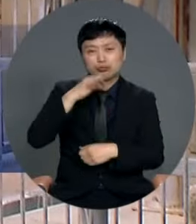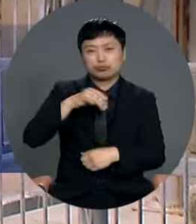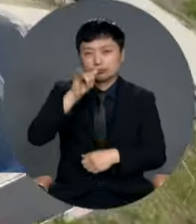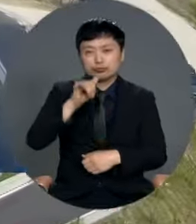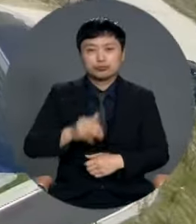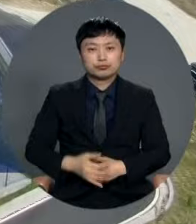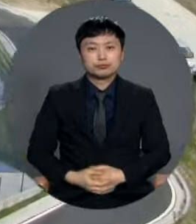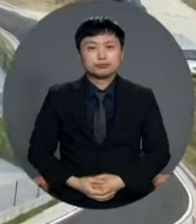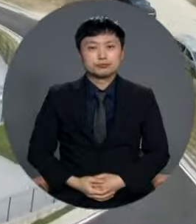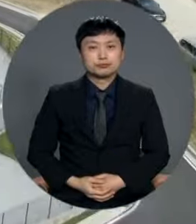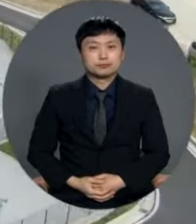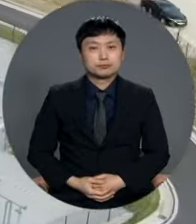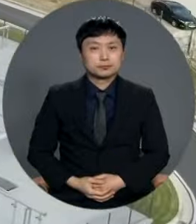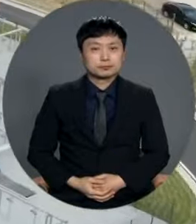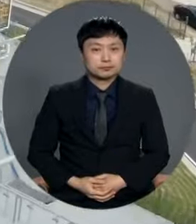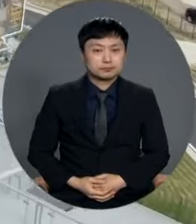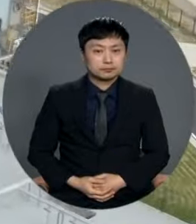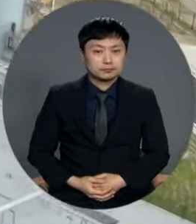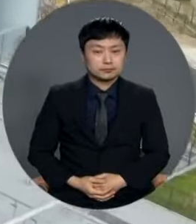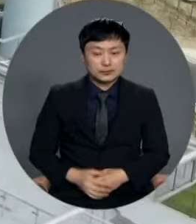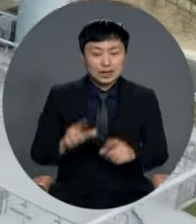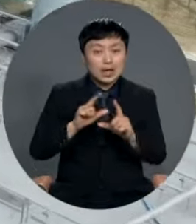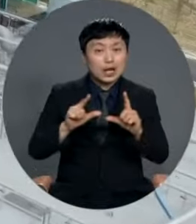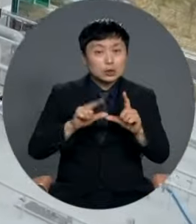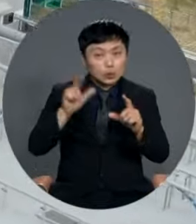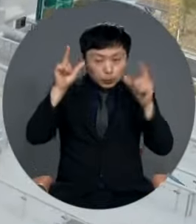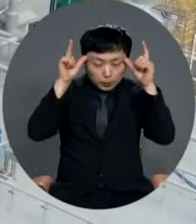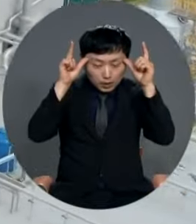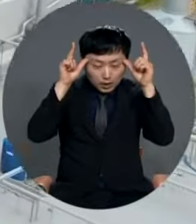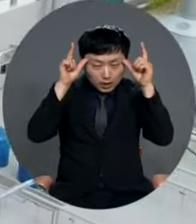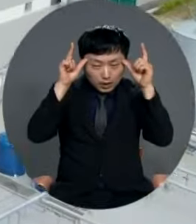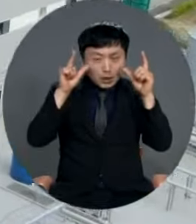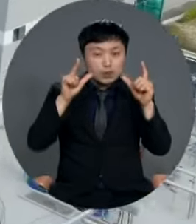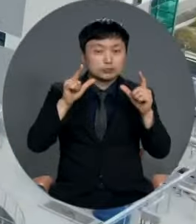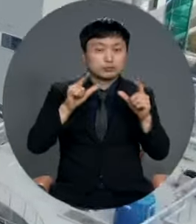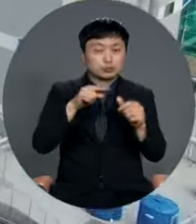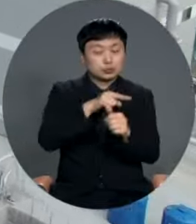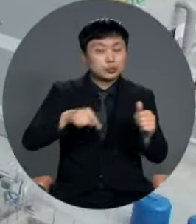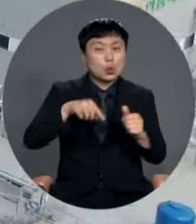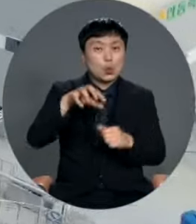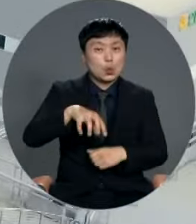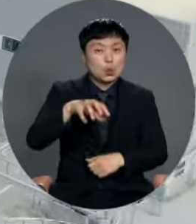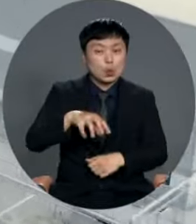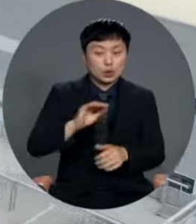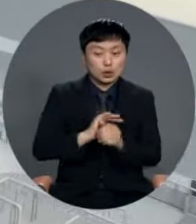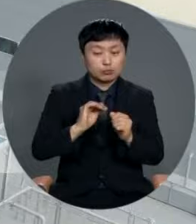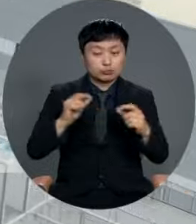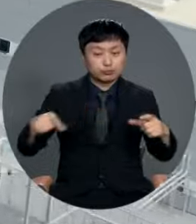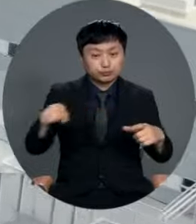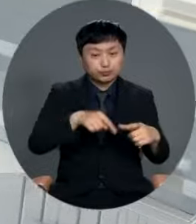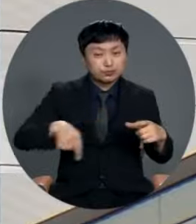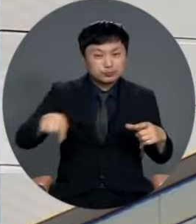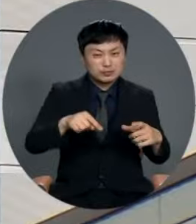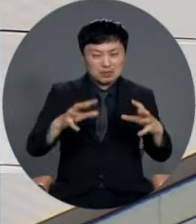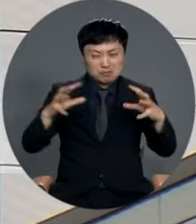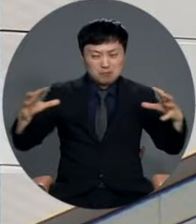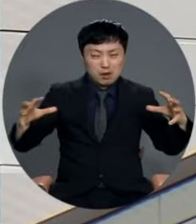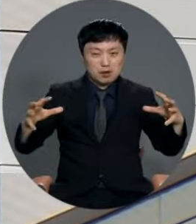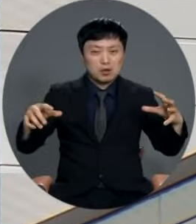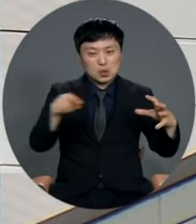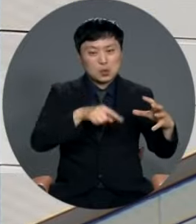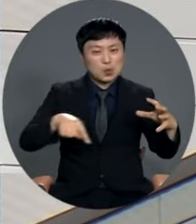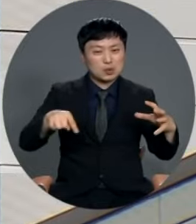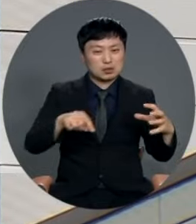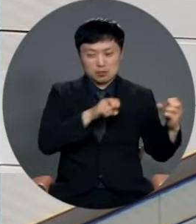상황입니다. 지난 주말 준공한 안동 축산물 공판장. 경상북도는 모돈 등 비규격돈의 도축시설을